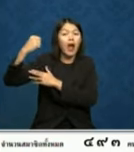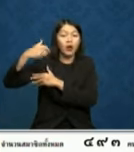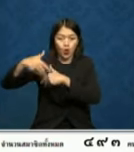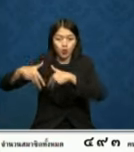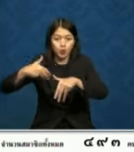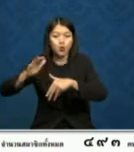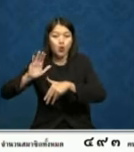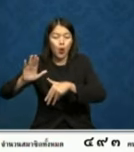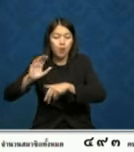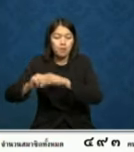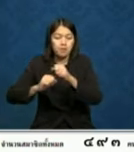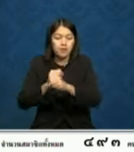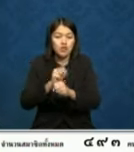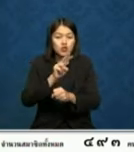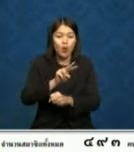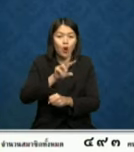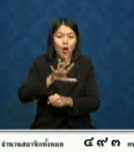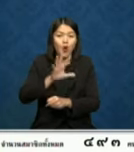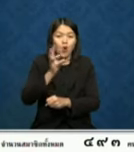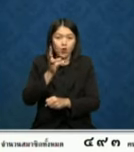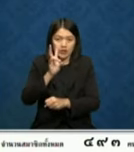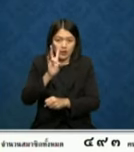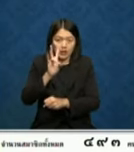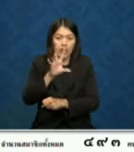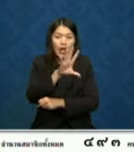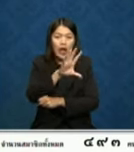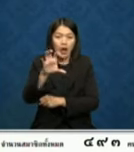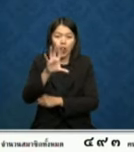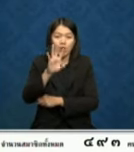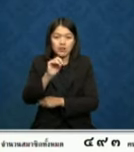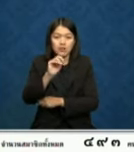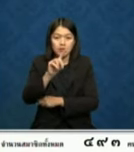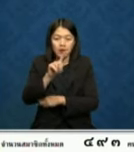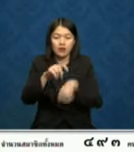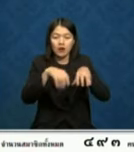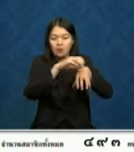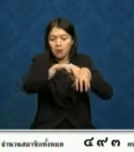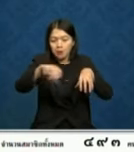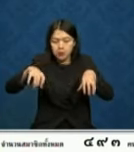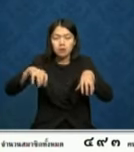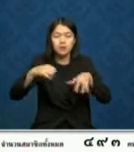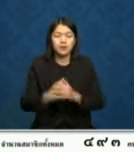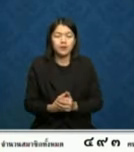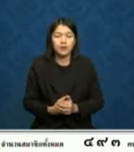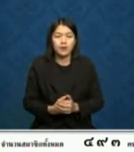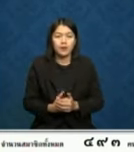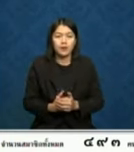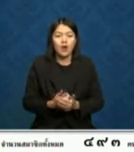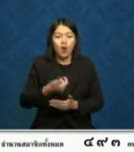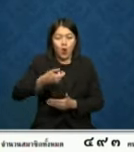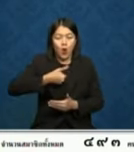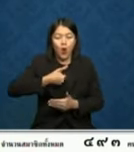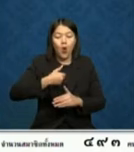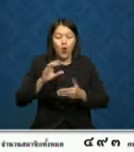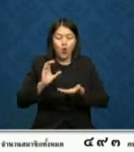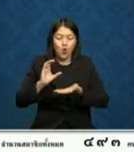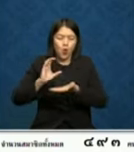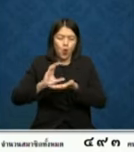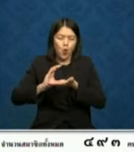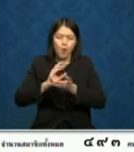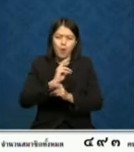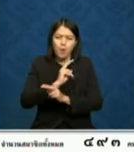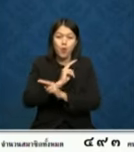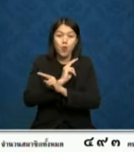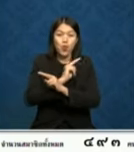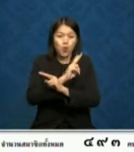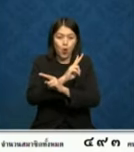พ.ศ2567ตั้งเป้าไว้ที่ 541แห่งซึ่งการของบเพิ่มขึ้นเกือบเท่าตัว